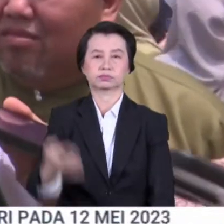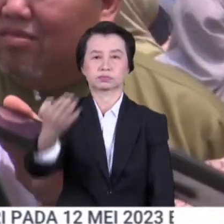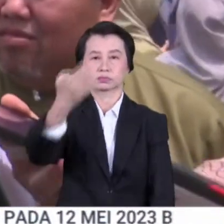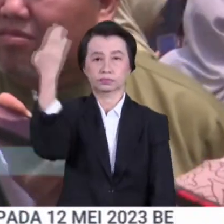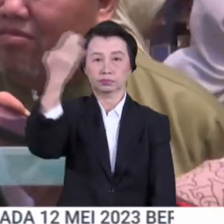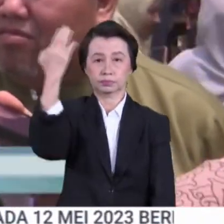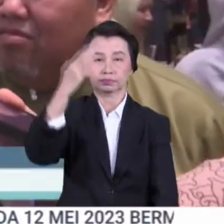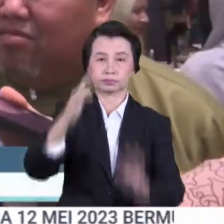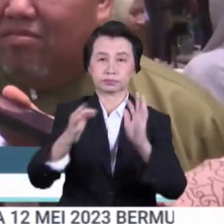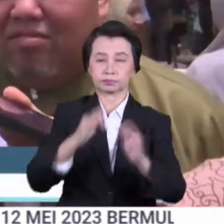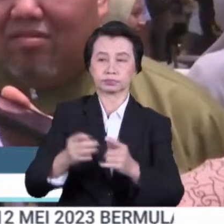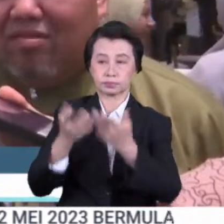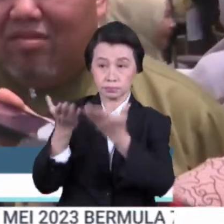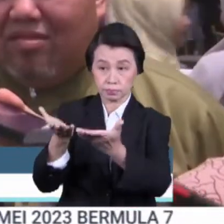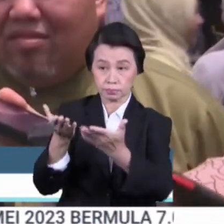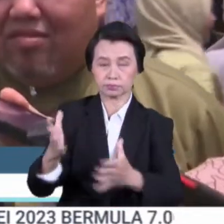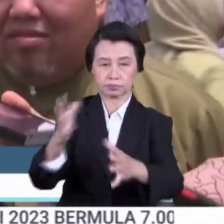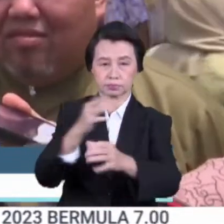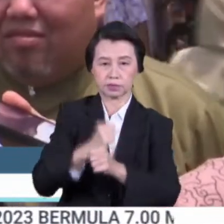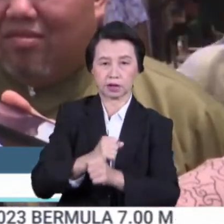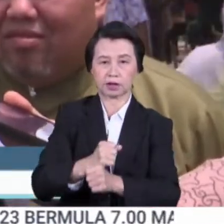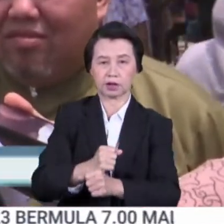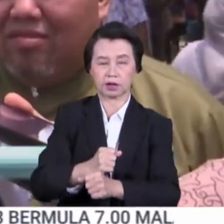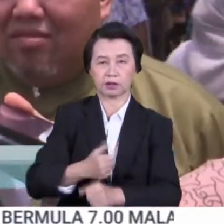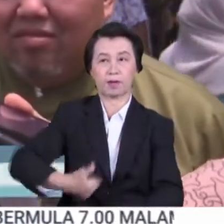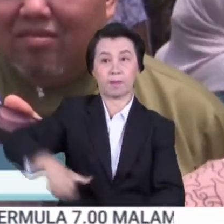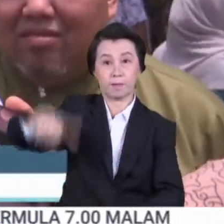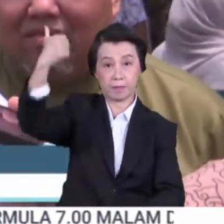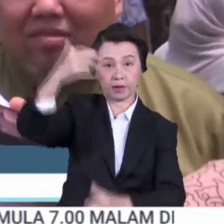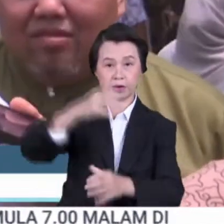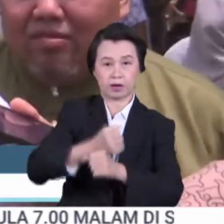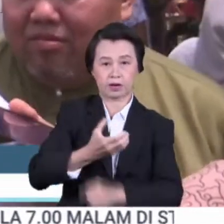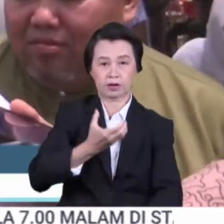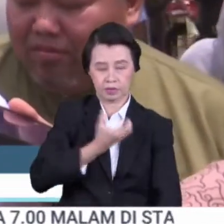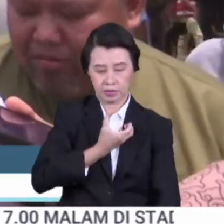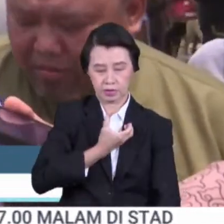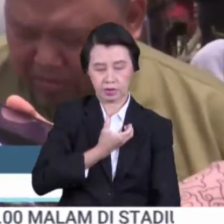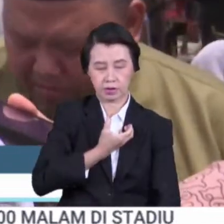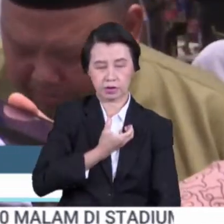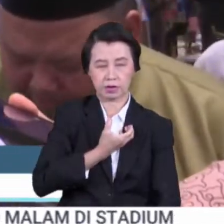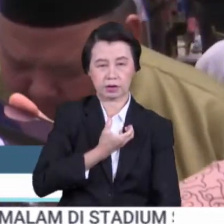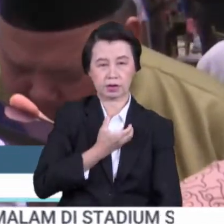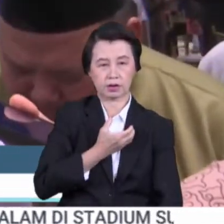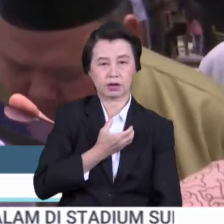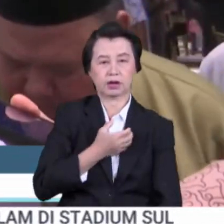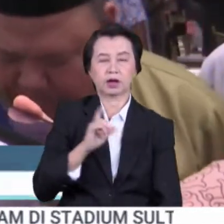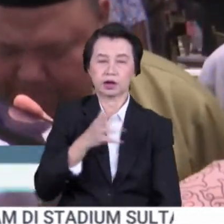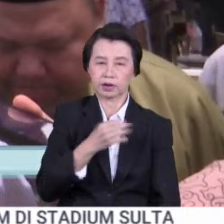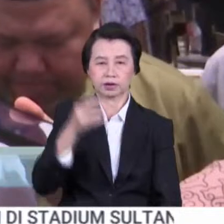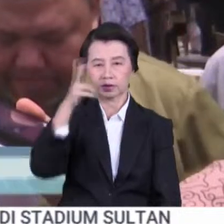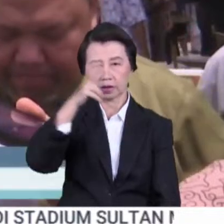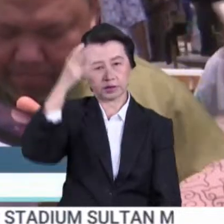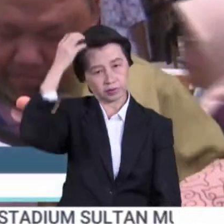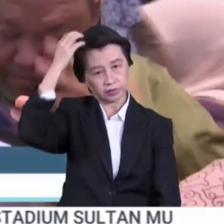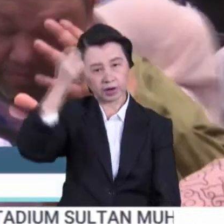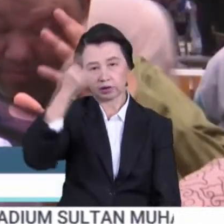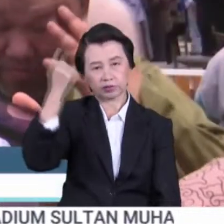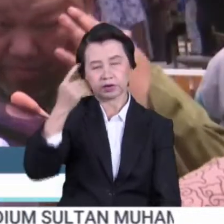Kebiasaan kalau mereka mendapat pingat, insyaAllah kerajaan negeri akan sediakan insentif kepada mereka. Waimah, kita juga telah